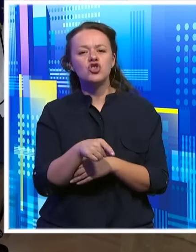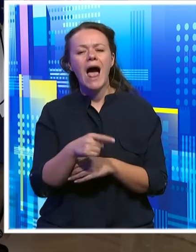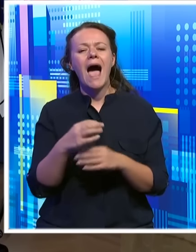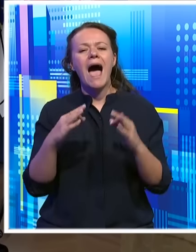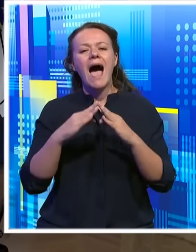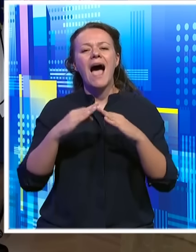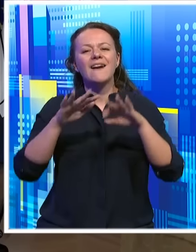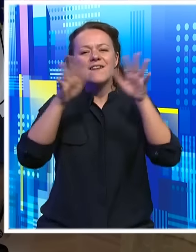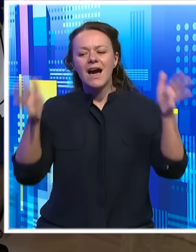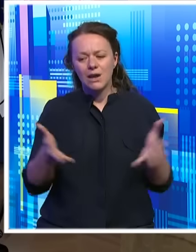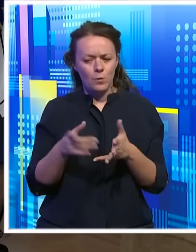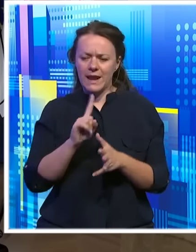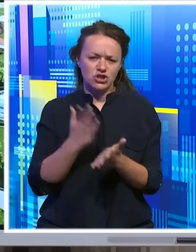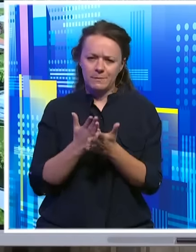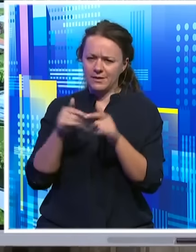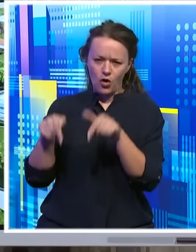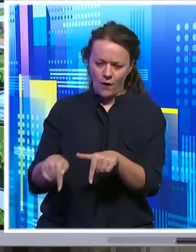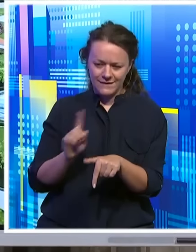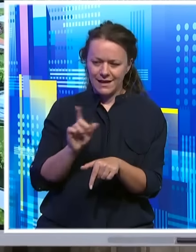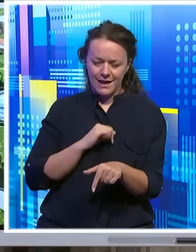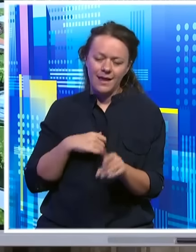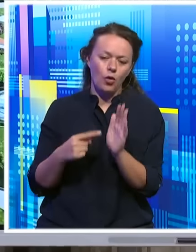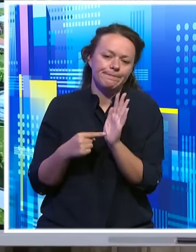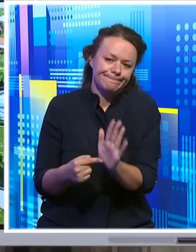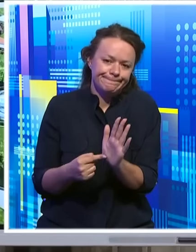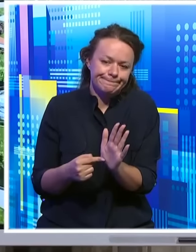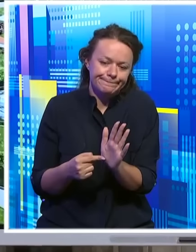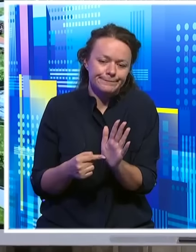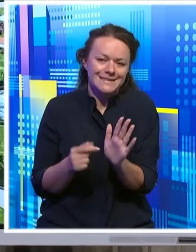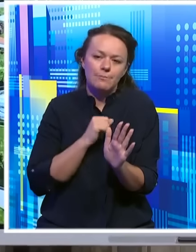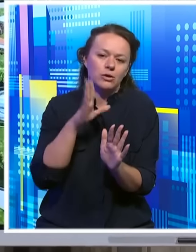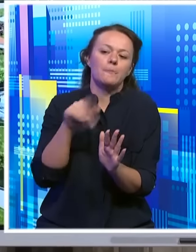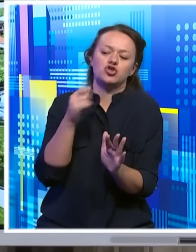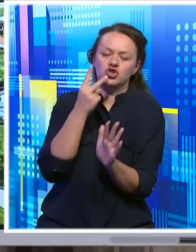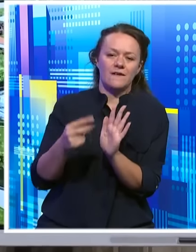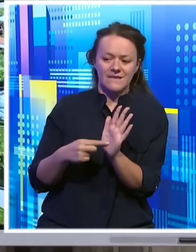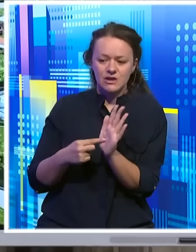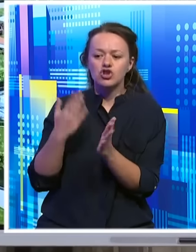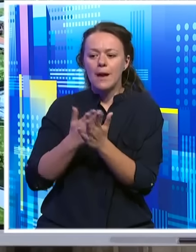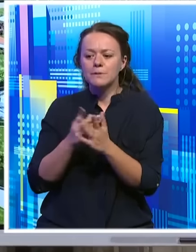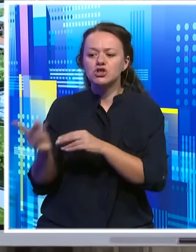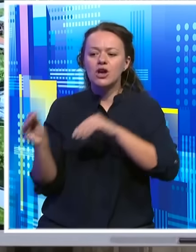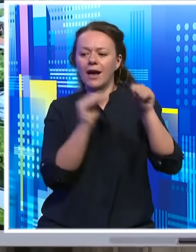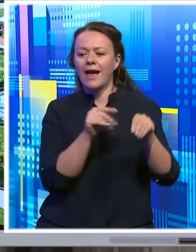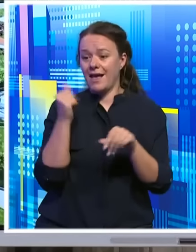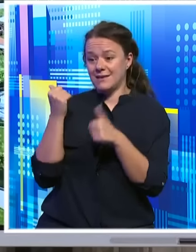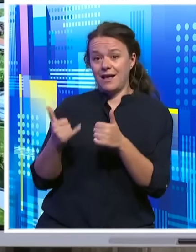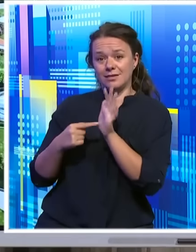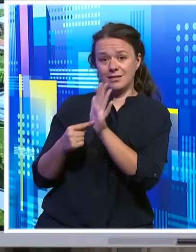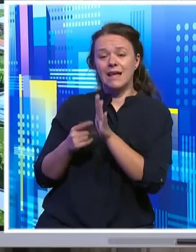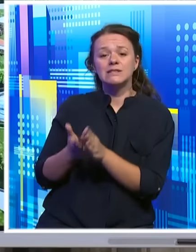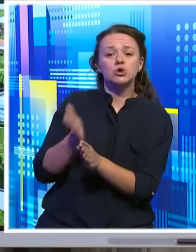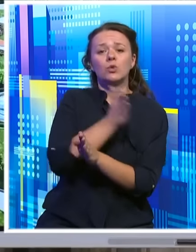ovde, pogrešno je prikazano samo da bi moglo da bude prikazano, inače će se nalaziti evo ovde, tačno sa druge